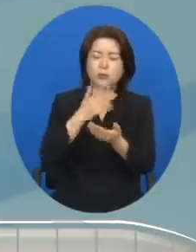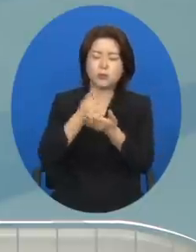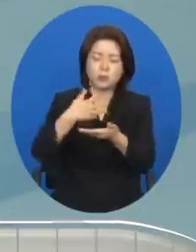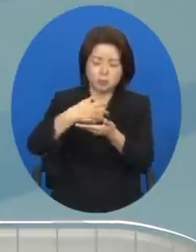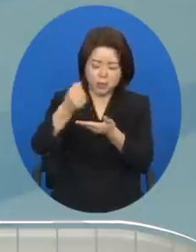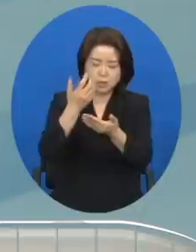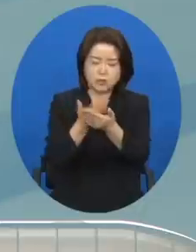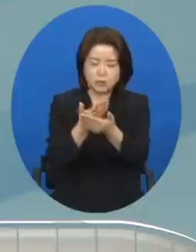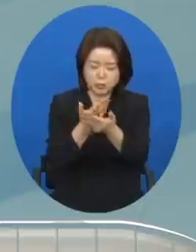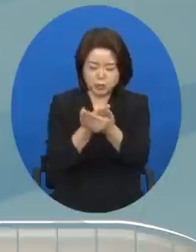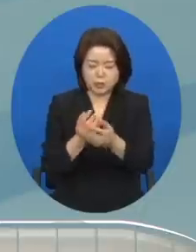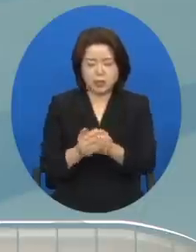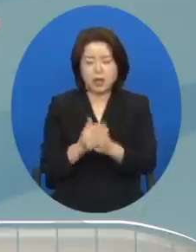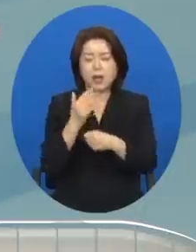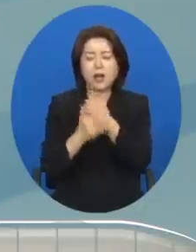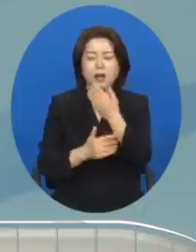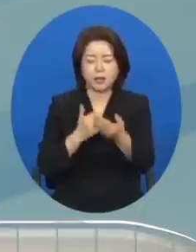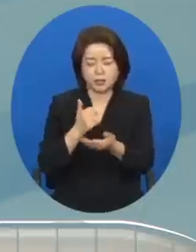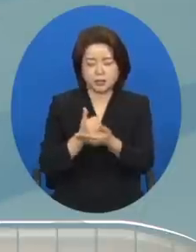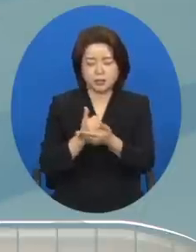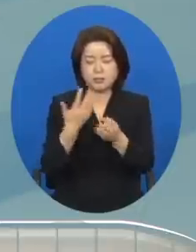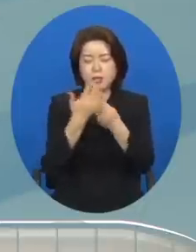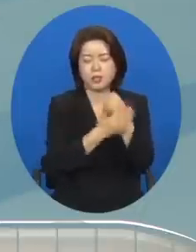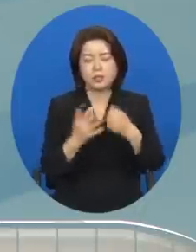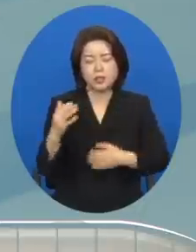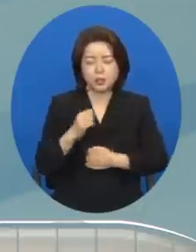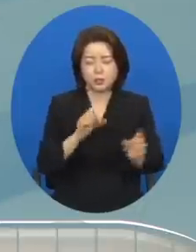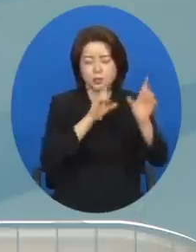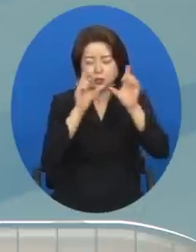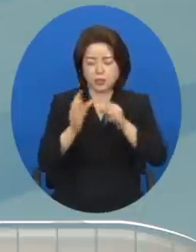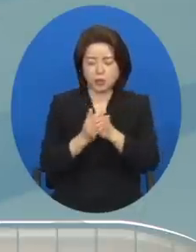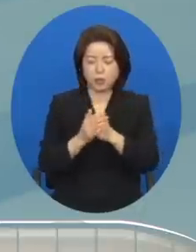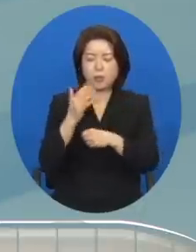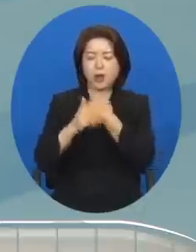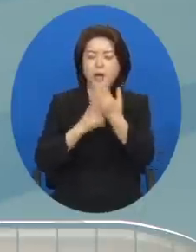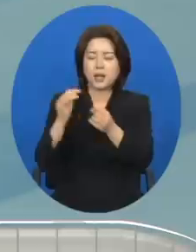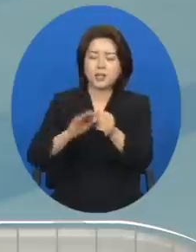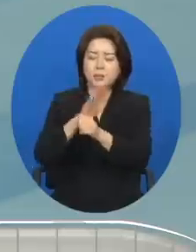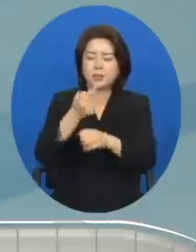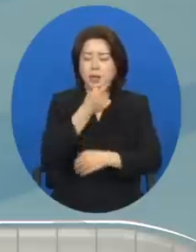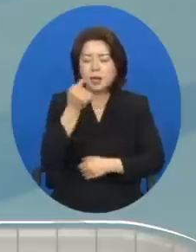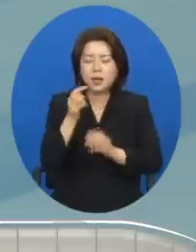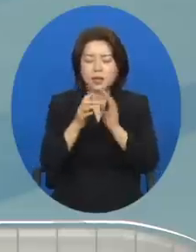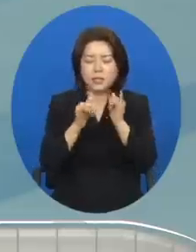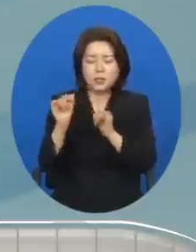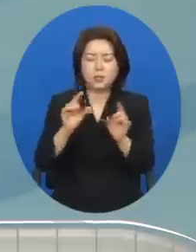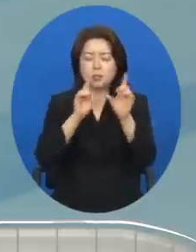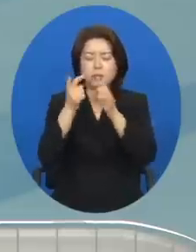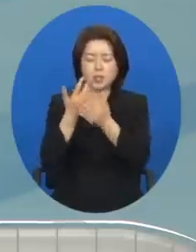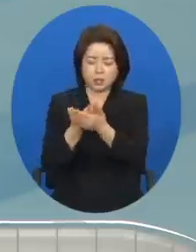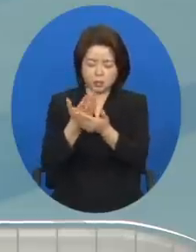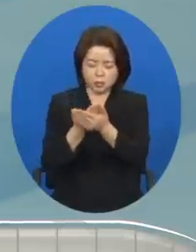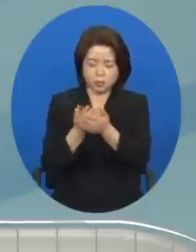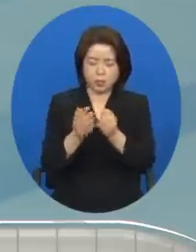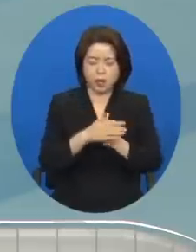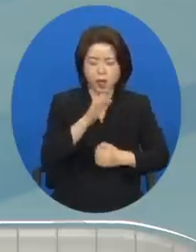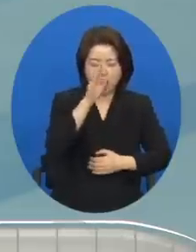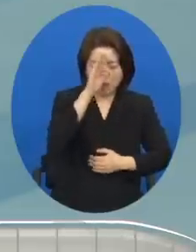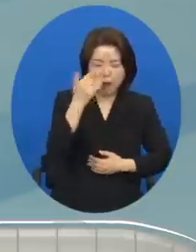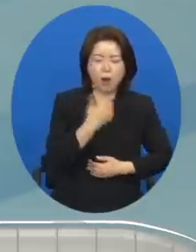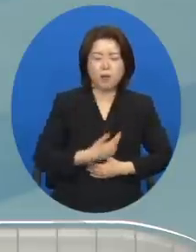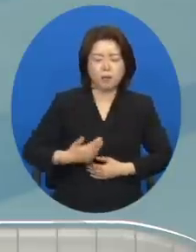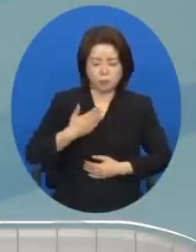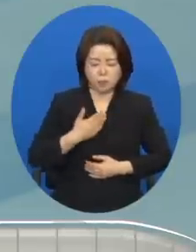받아주소서. 하나님 은혜로 살고 하나님의 사랑의 증인으로 살게 하시고 병든 몸을